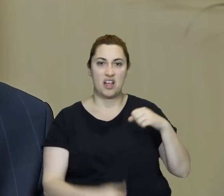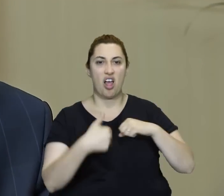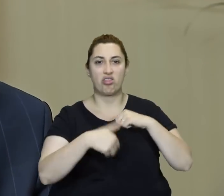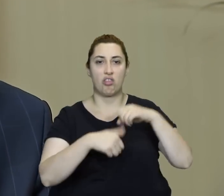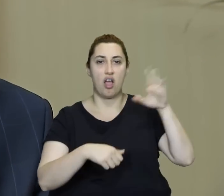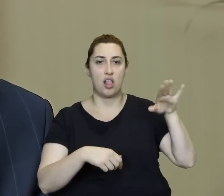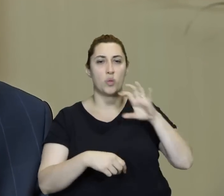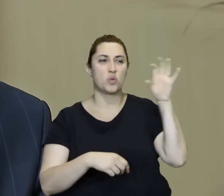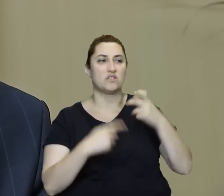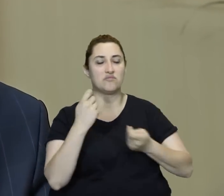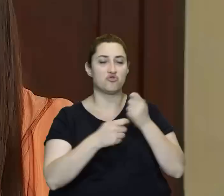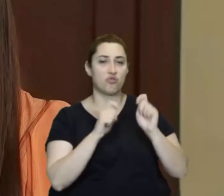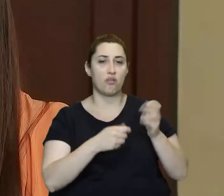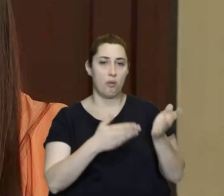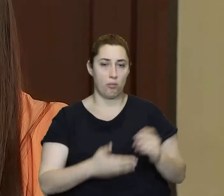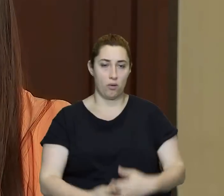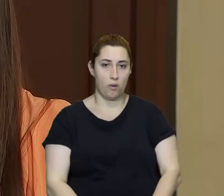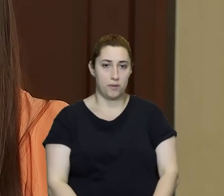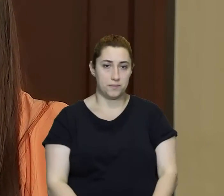Antalya'da turizm işiyle uğraşıyor.